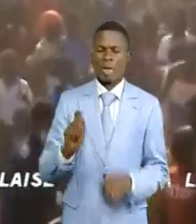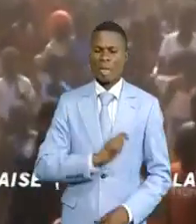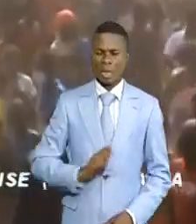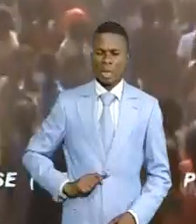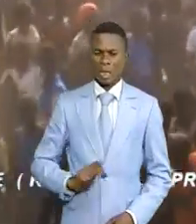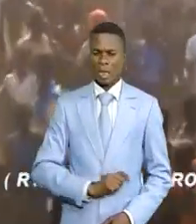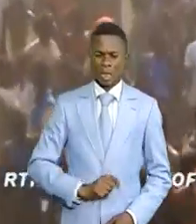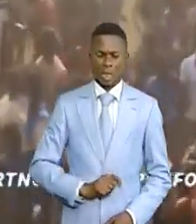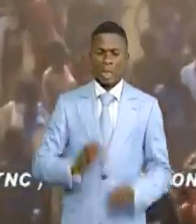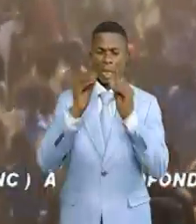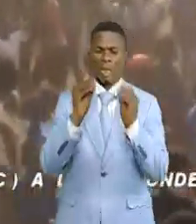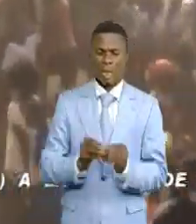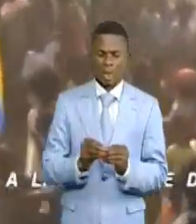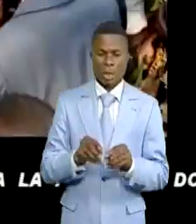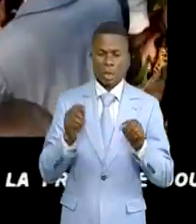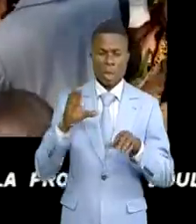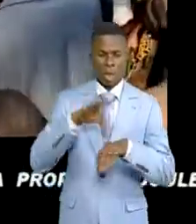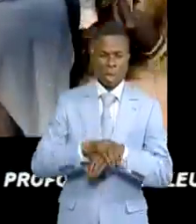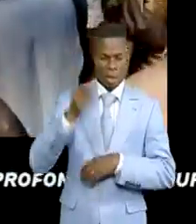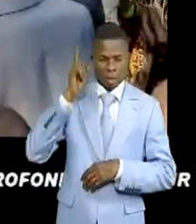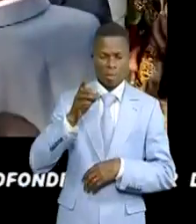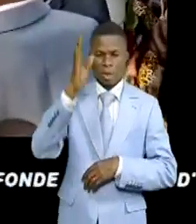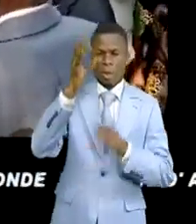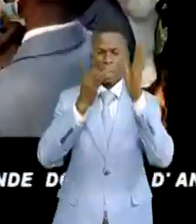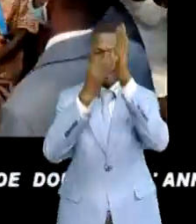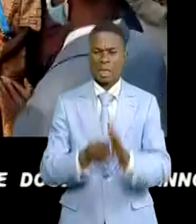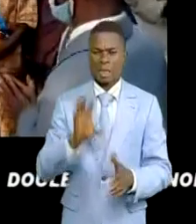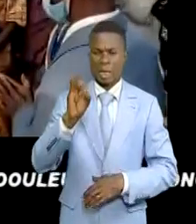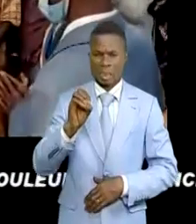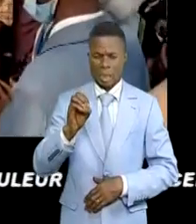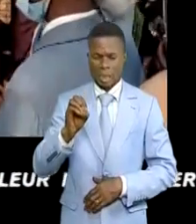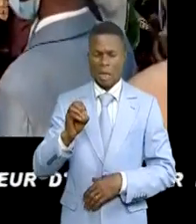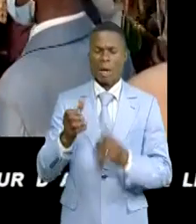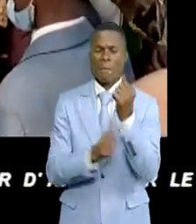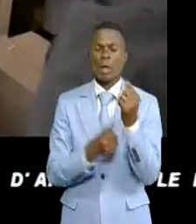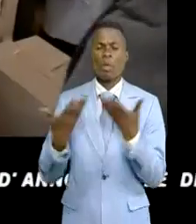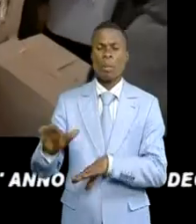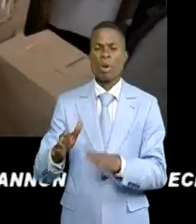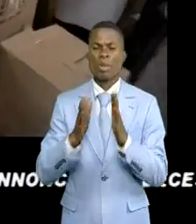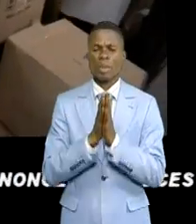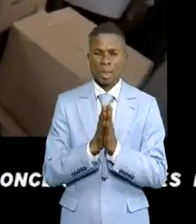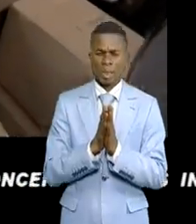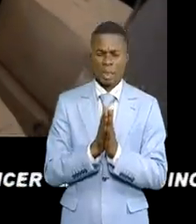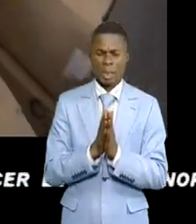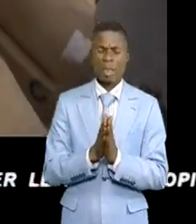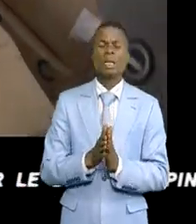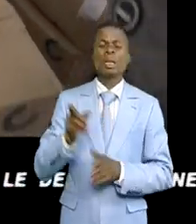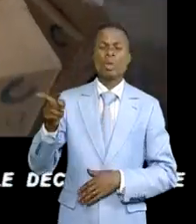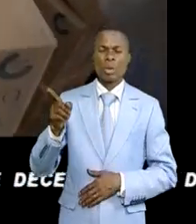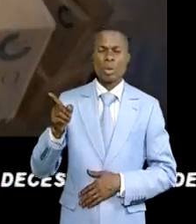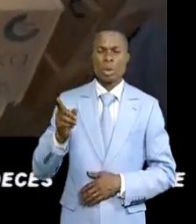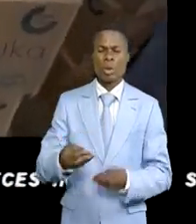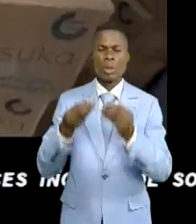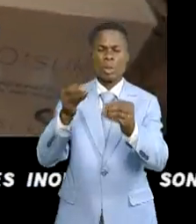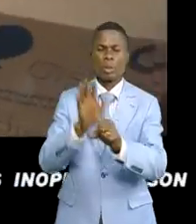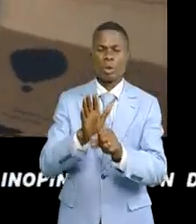bilan épidémiologique recense 750 cas, dont 10 décès enregistrés. Jean-Marie Petit-Petit a remis